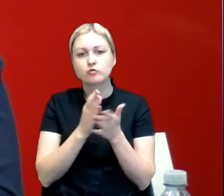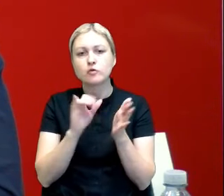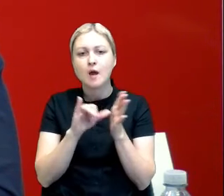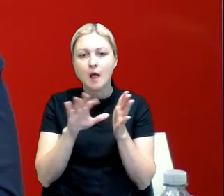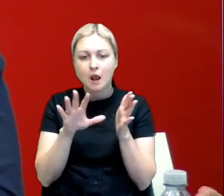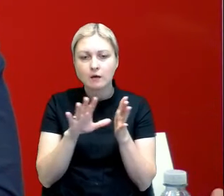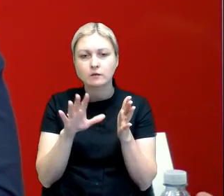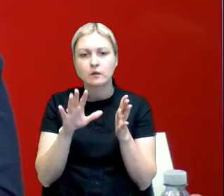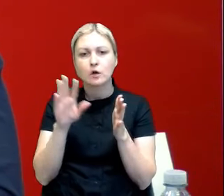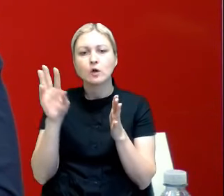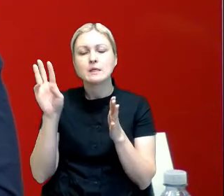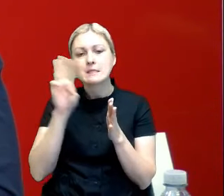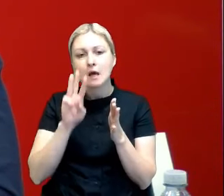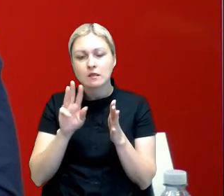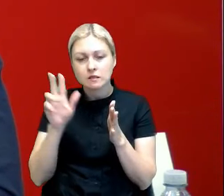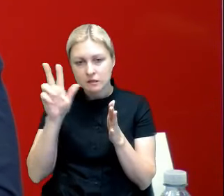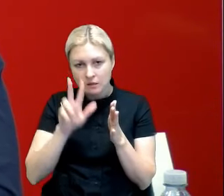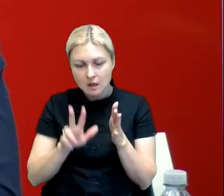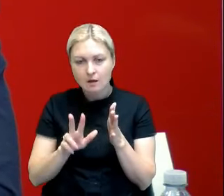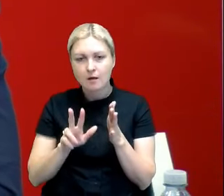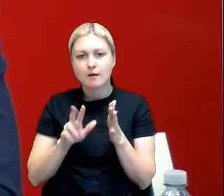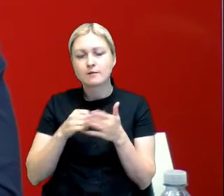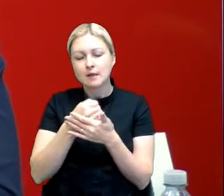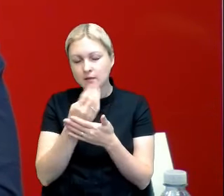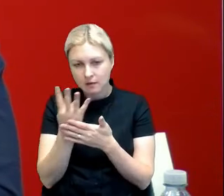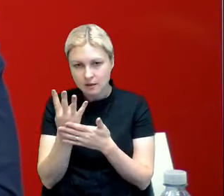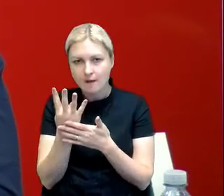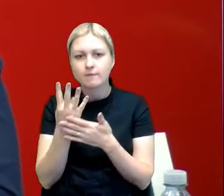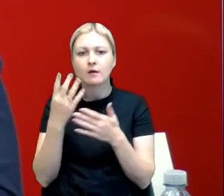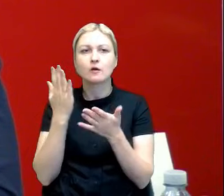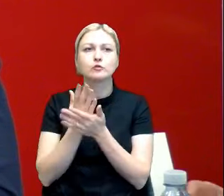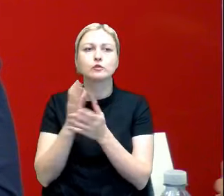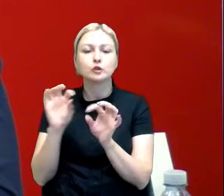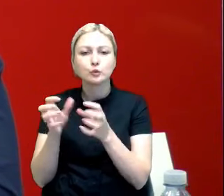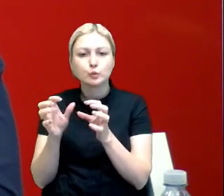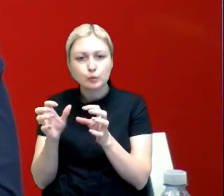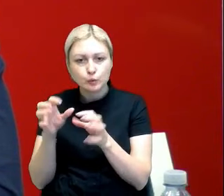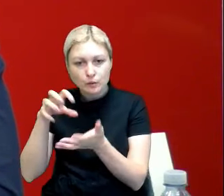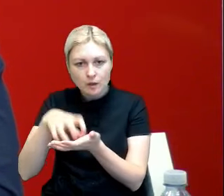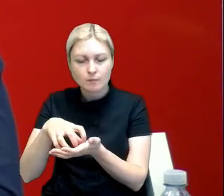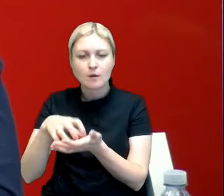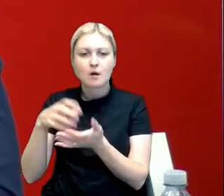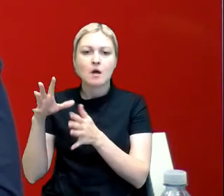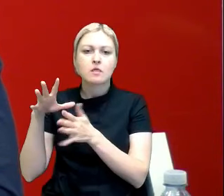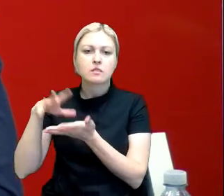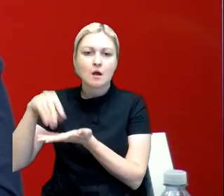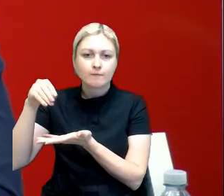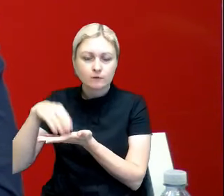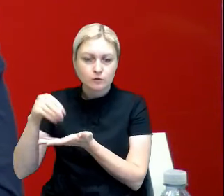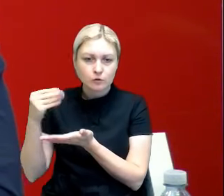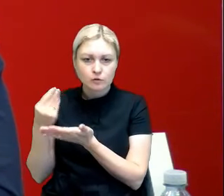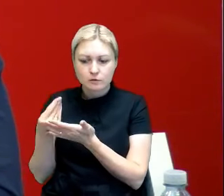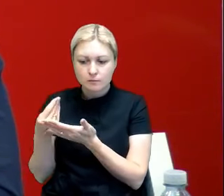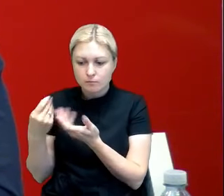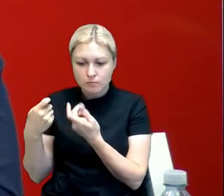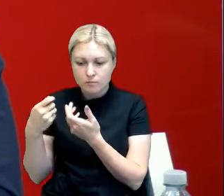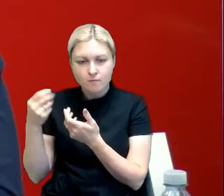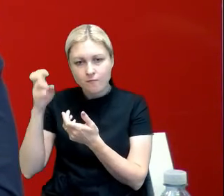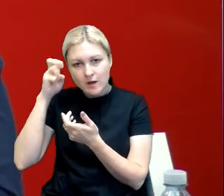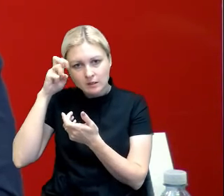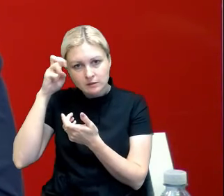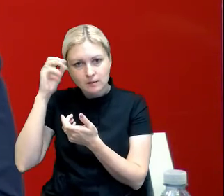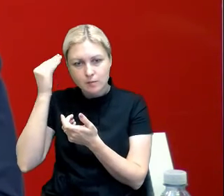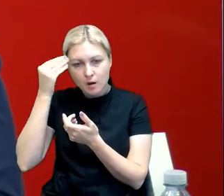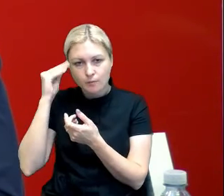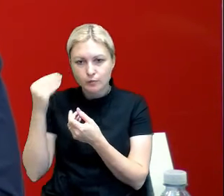skandinavija čia mes turime dujų terminalą čia mes turime naftos produktų galimybę apsirūpint visai valstybei kas buvo